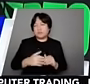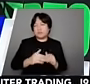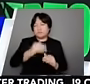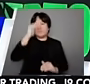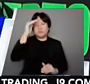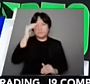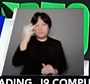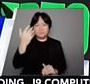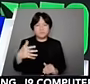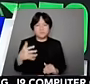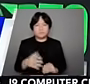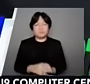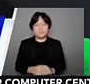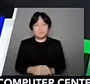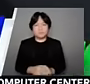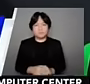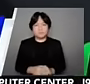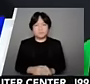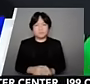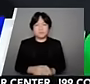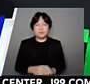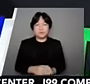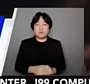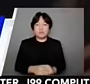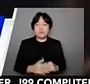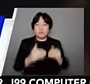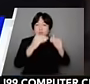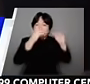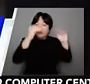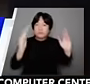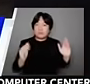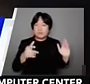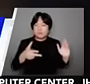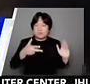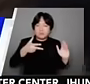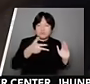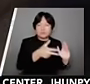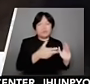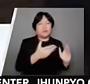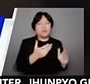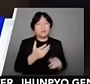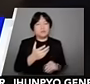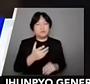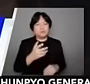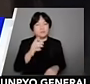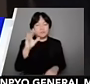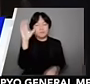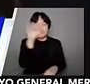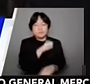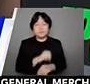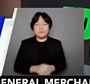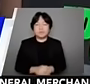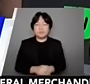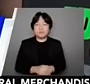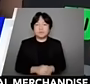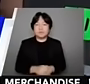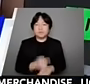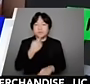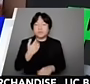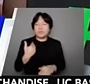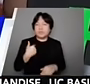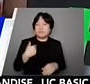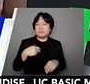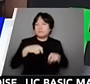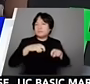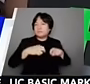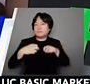hindi po ganun kataas ang aming arko, nadali po ng arko ang truck. Ayon sa barangay, may sakay rin na pahinante ang truck. Nung po dumami po yung